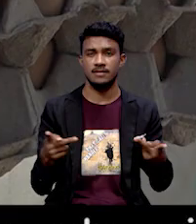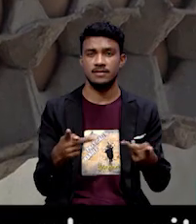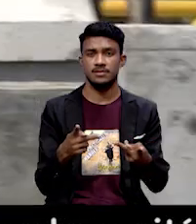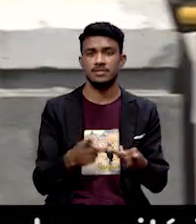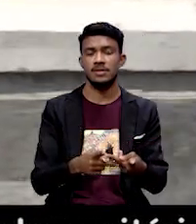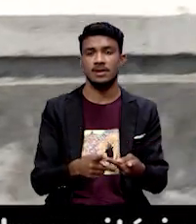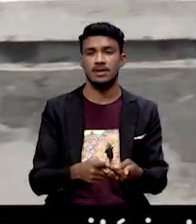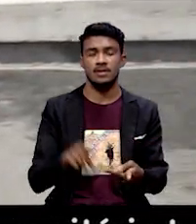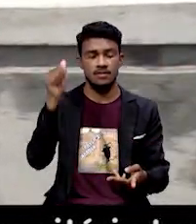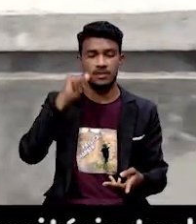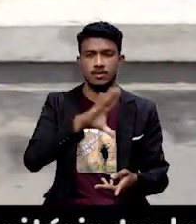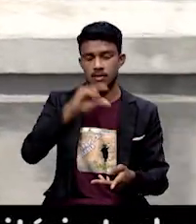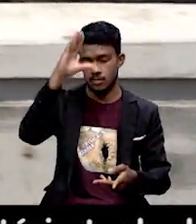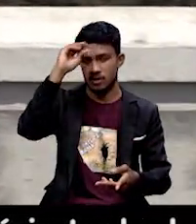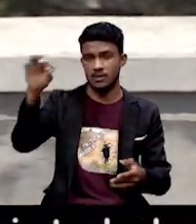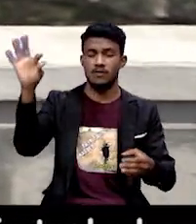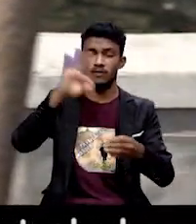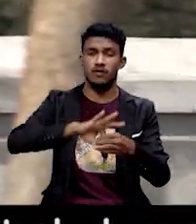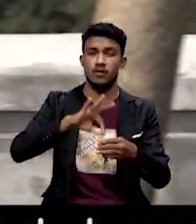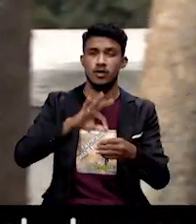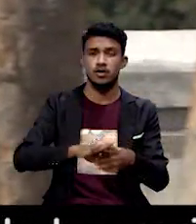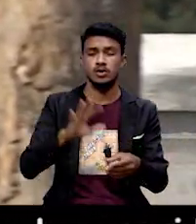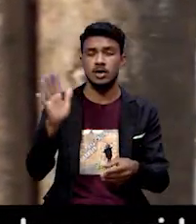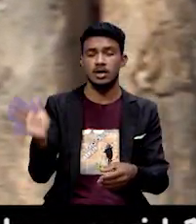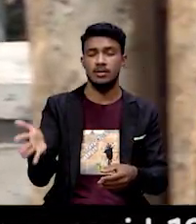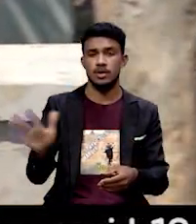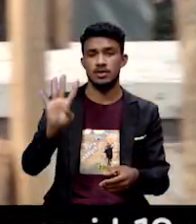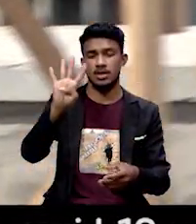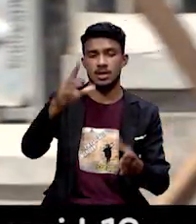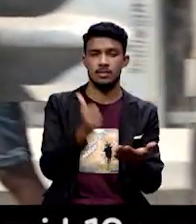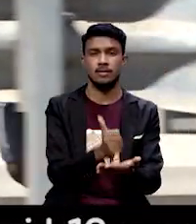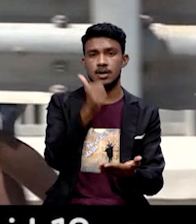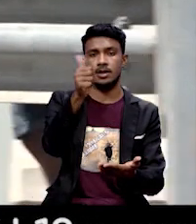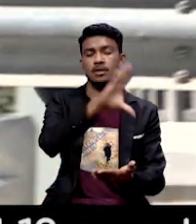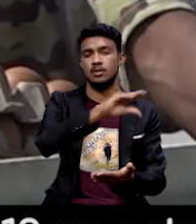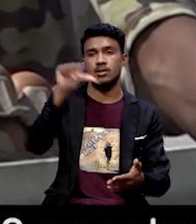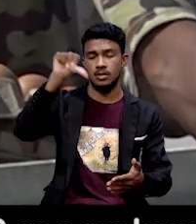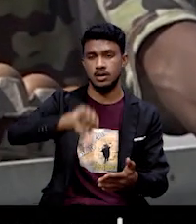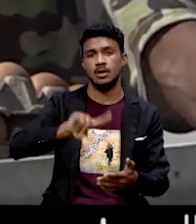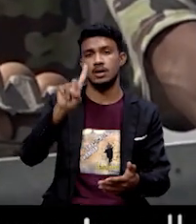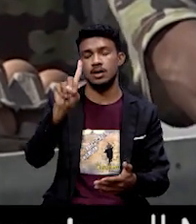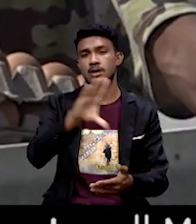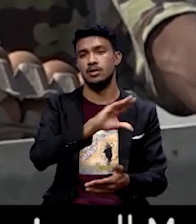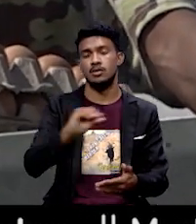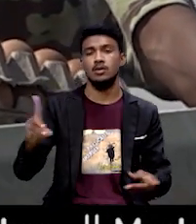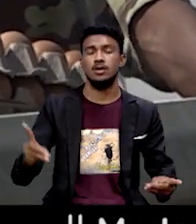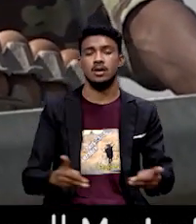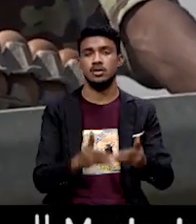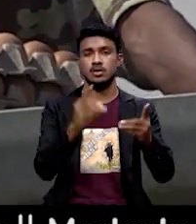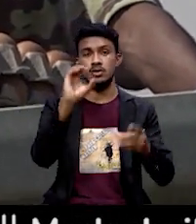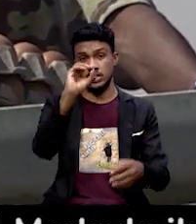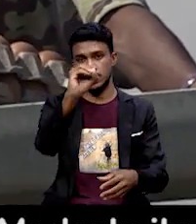generalidade, ho votos a favor 5-0 resinhat, abstenção ida, no contra